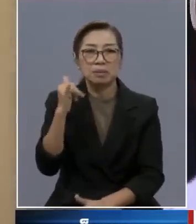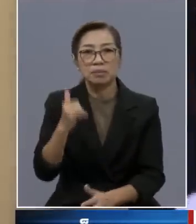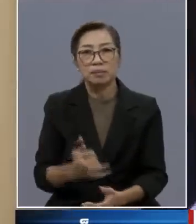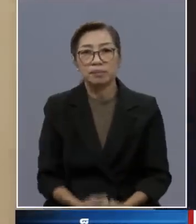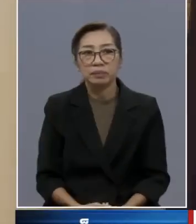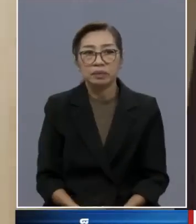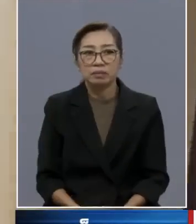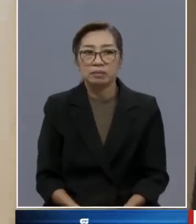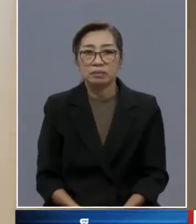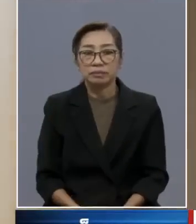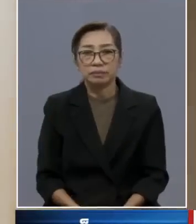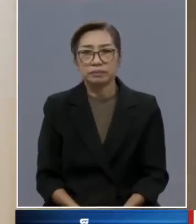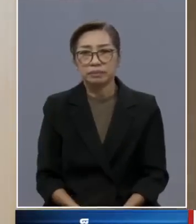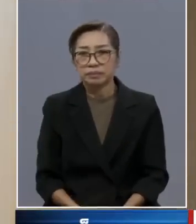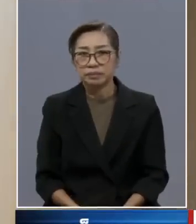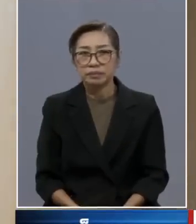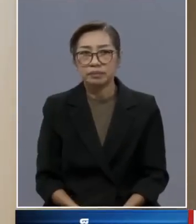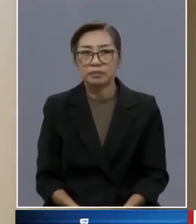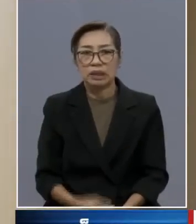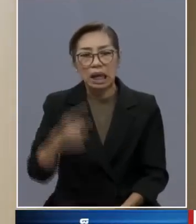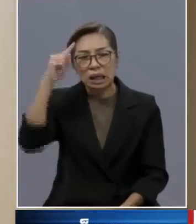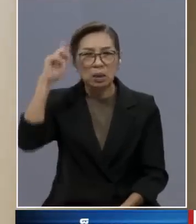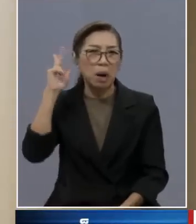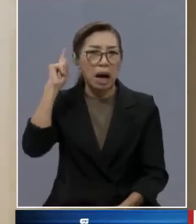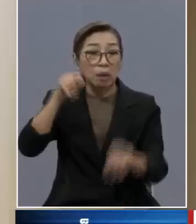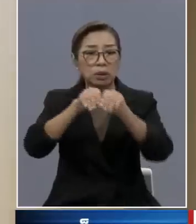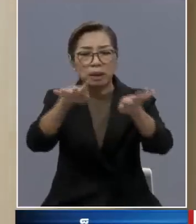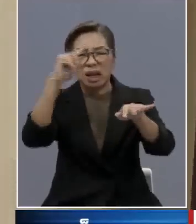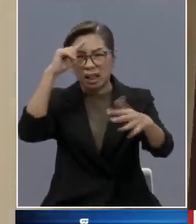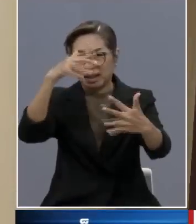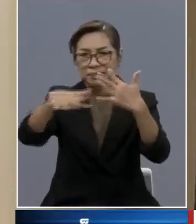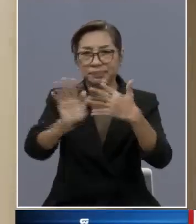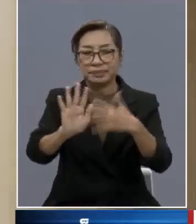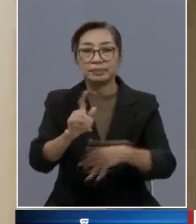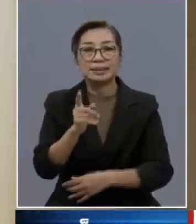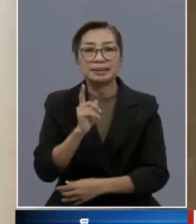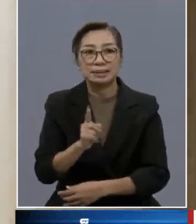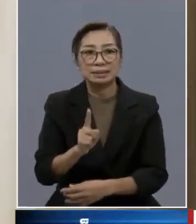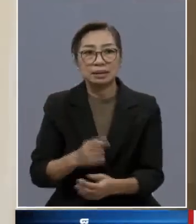ก็คงคาดเคลื่อนนะครับจริงๆก็เพียงแต่ว่า